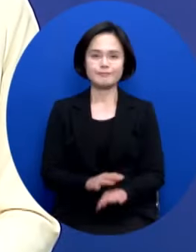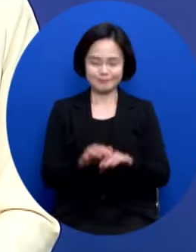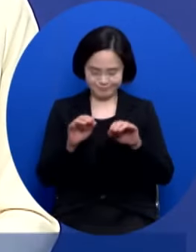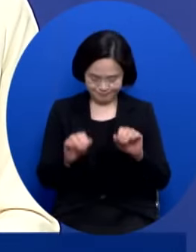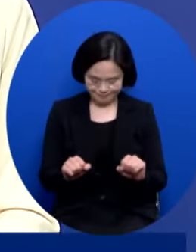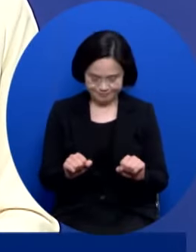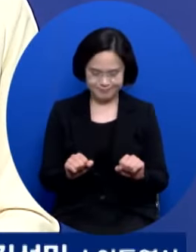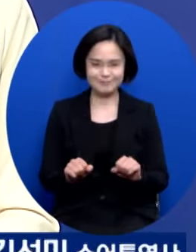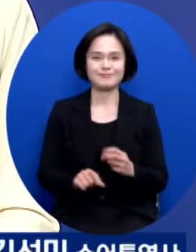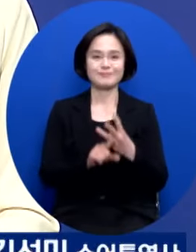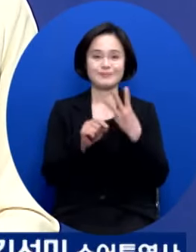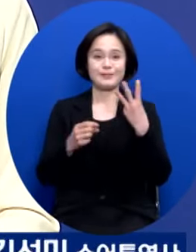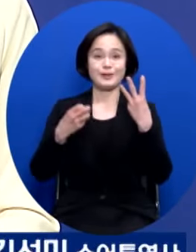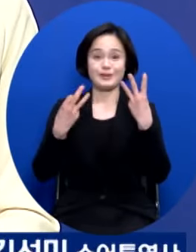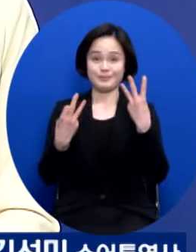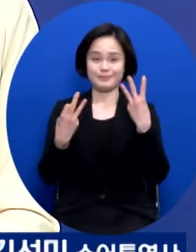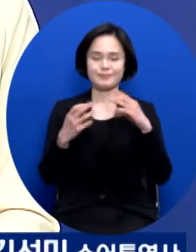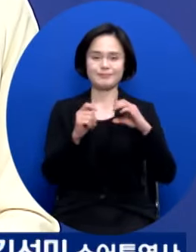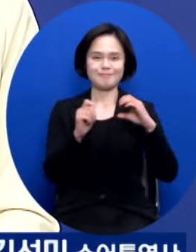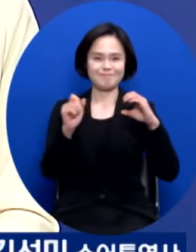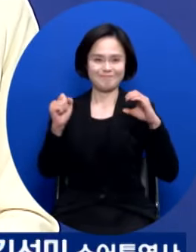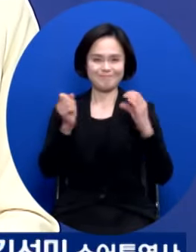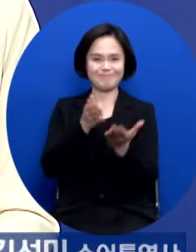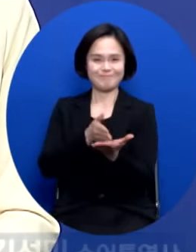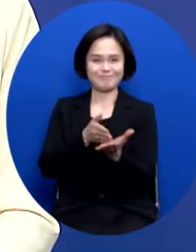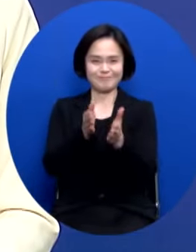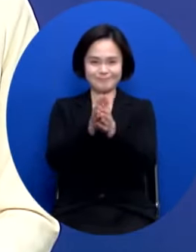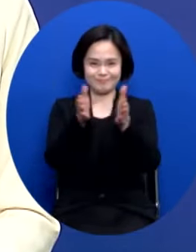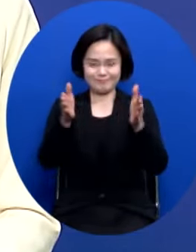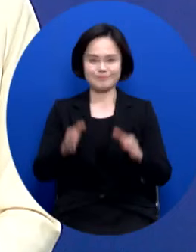시청자 여러분 안녕하십니까? 3월 13일 CTS 뉴스입니다.